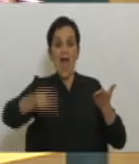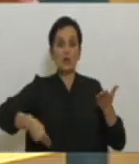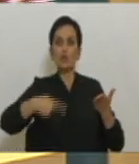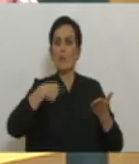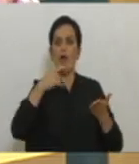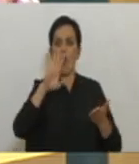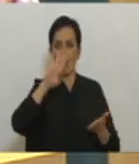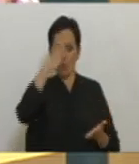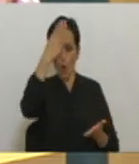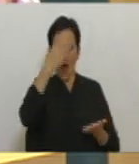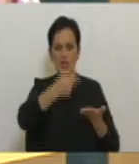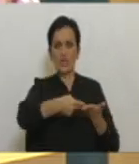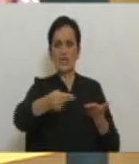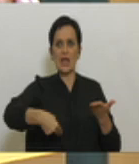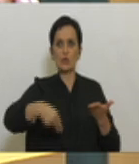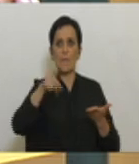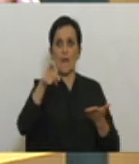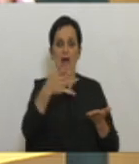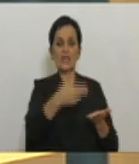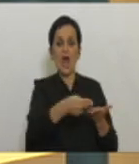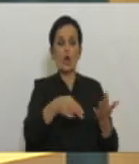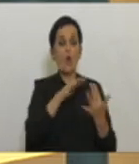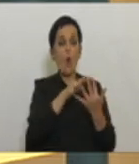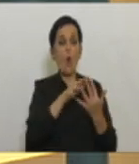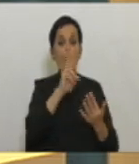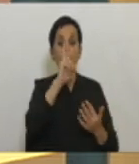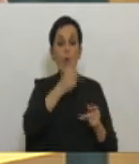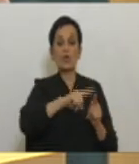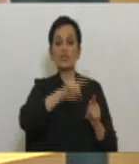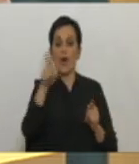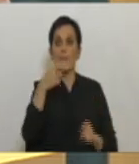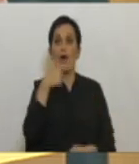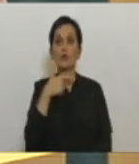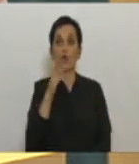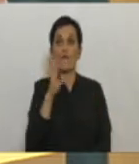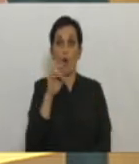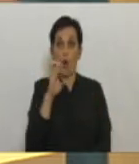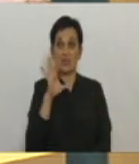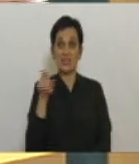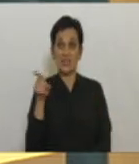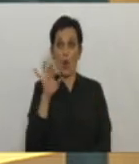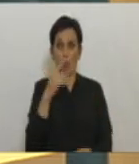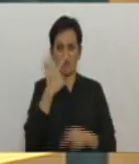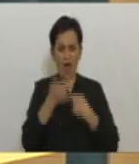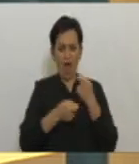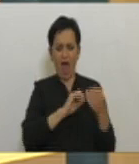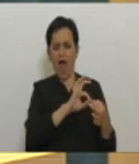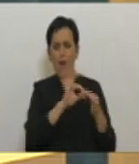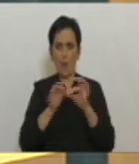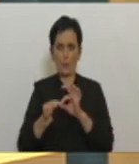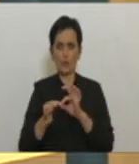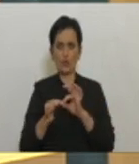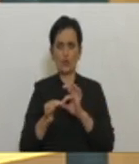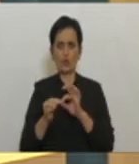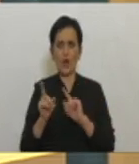მოღალატეობრივ რეზოლუციაზე რომელსაც მათ მოაწერეს ხელი ომიდან ორი თვის თავზე ბატონმა გიამ ვოლსკიმ ამაზე ამომწურავად ამ დროის პარგლებში რა